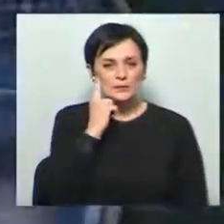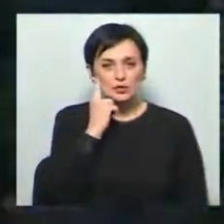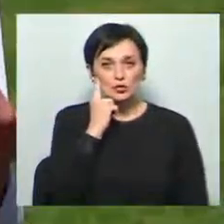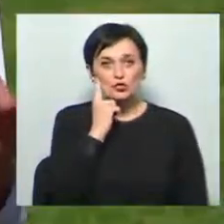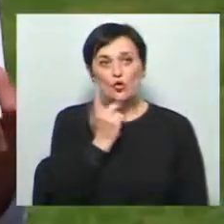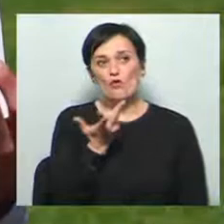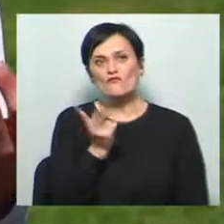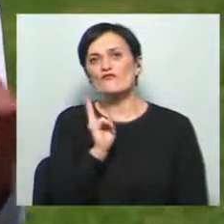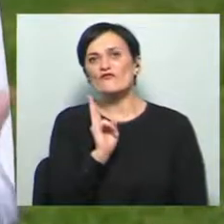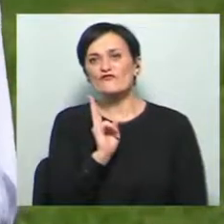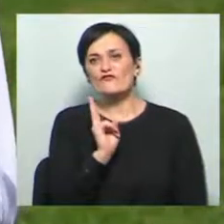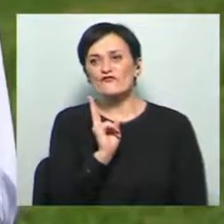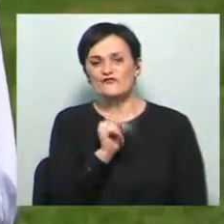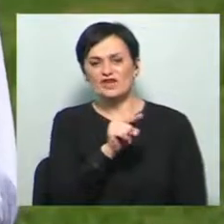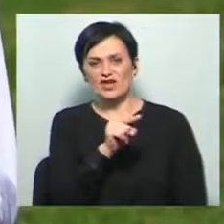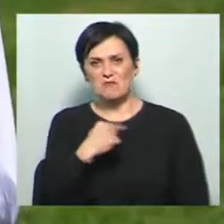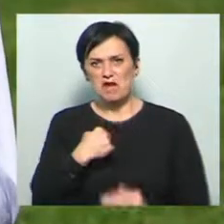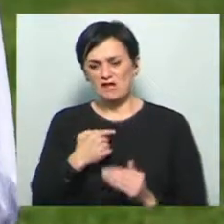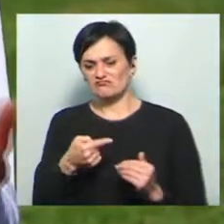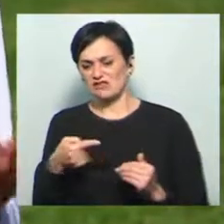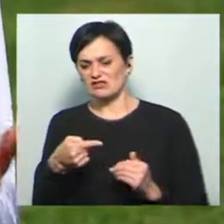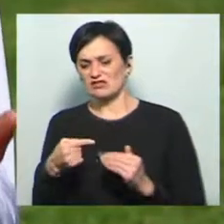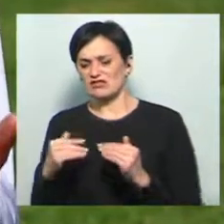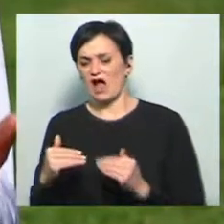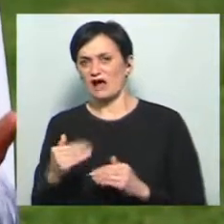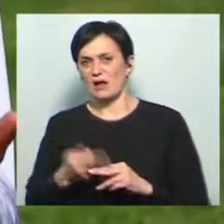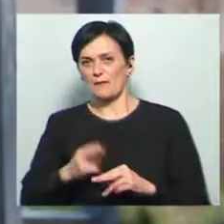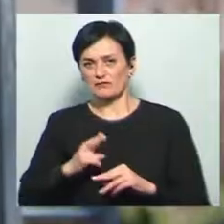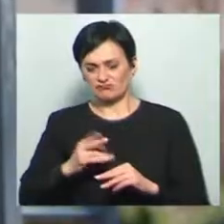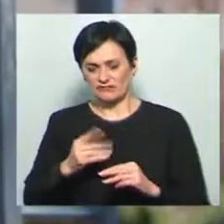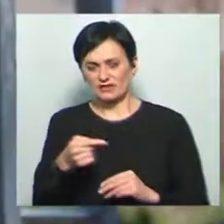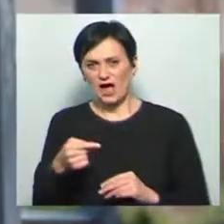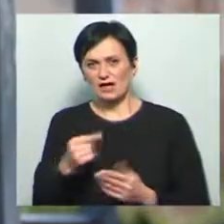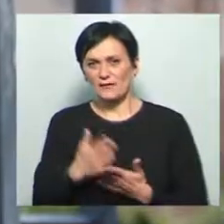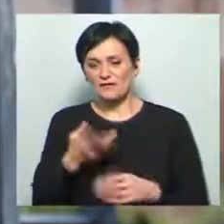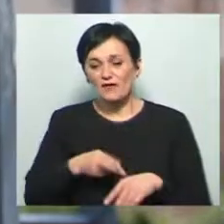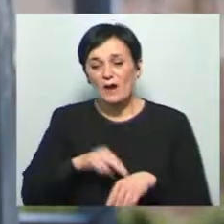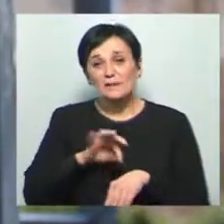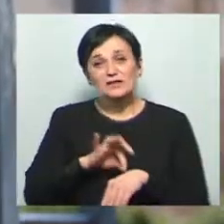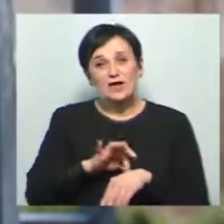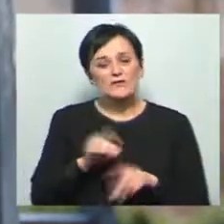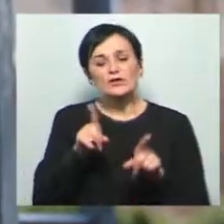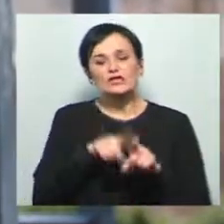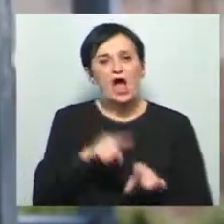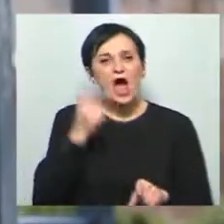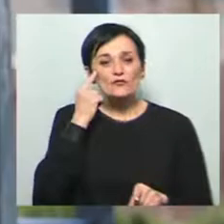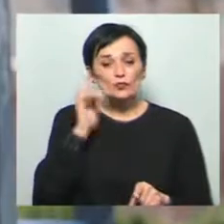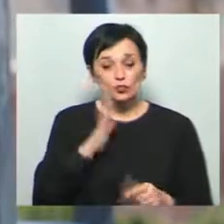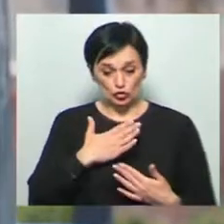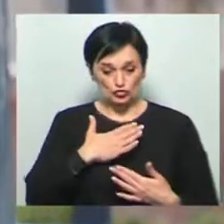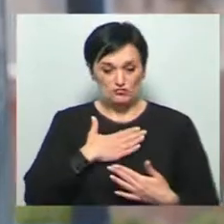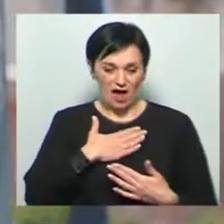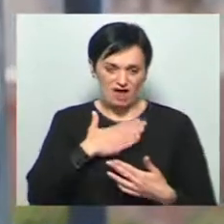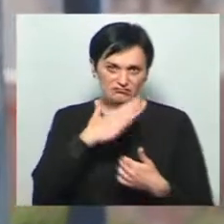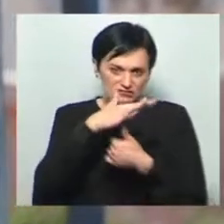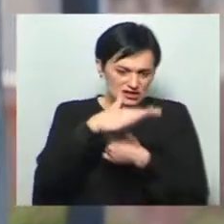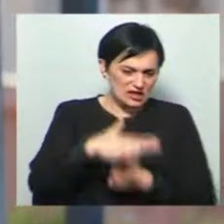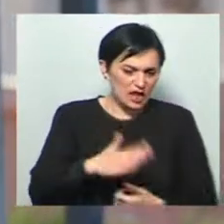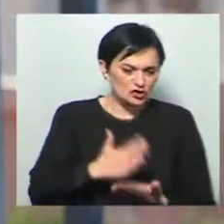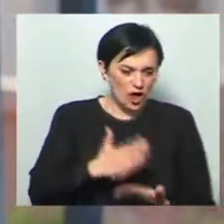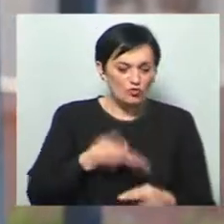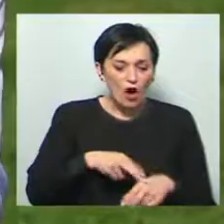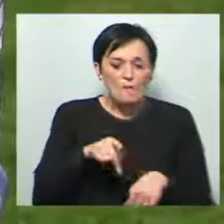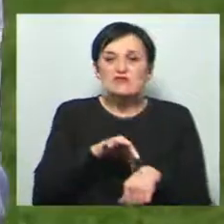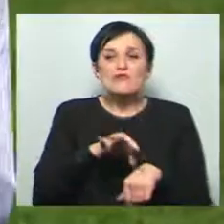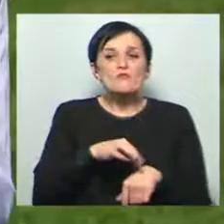რომ ვიღაცაზე ნაკლები ხარ ამ დაავადებით. და არ უნდა იფიქრო იმაზე, რომ ცირა მე დაჩაგული ვარ და ამ დაავადების